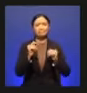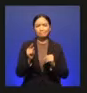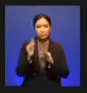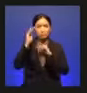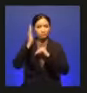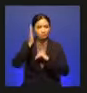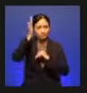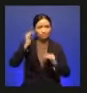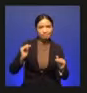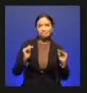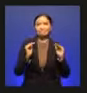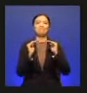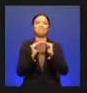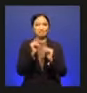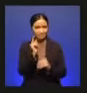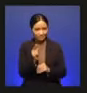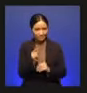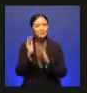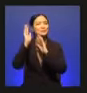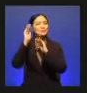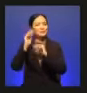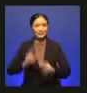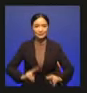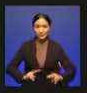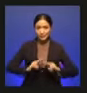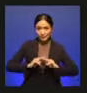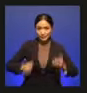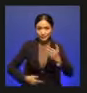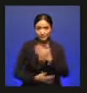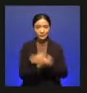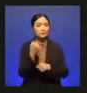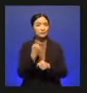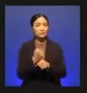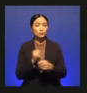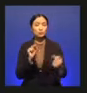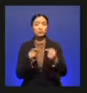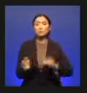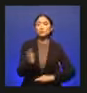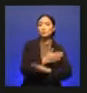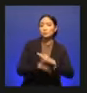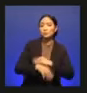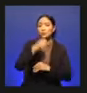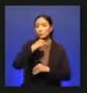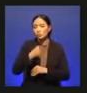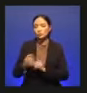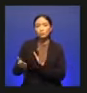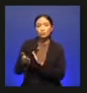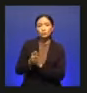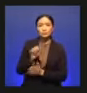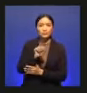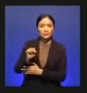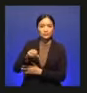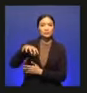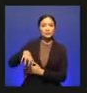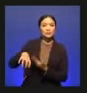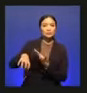วังว่าวันหนึ่งมันจะหมดไปในส่วนตัวผมก็มีโอกาสได้ทำงานเรื่องคนพิการผู้สูงอายุนะครับกับสสส.